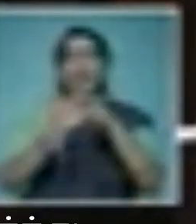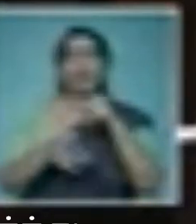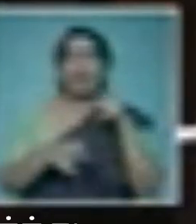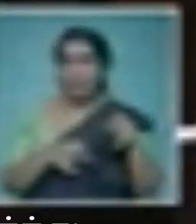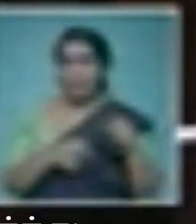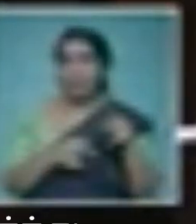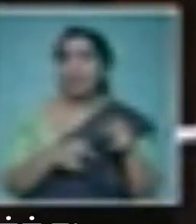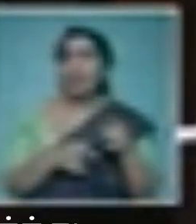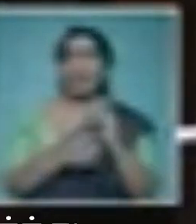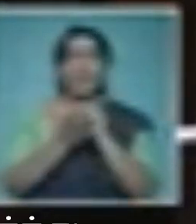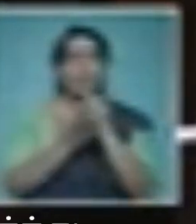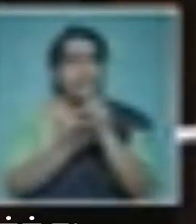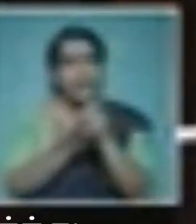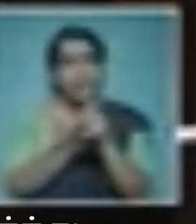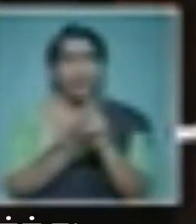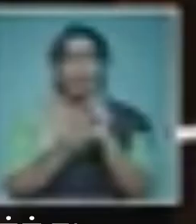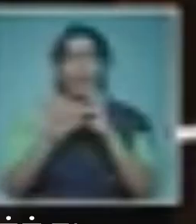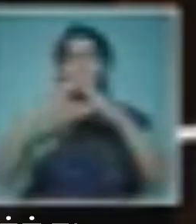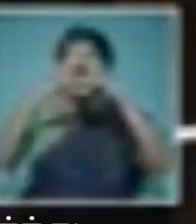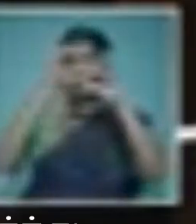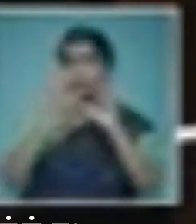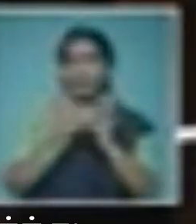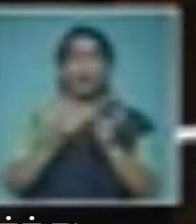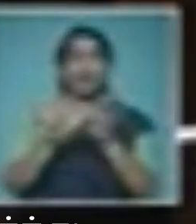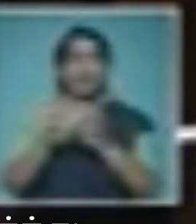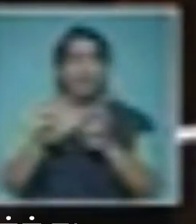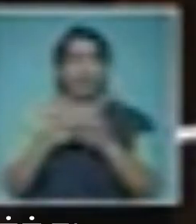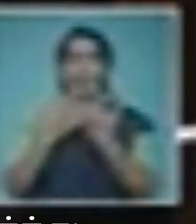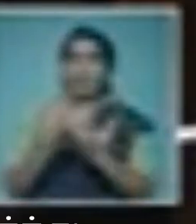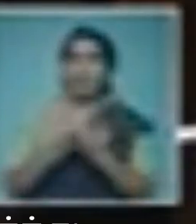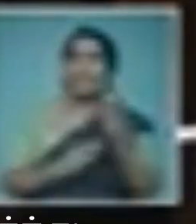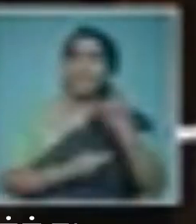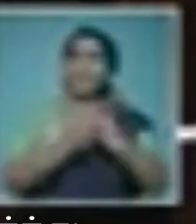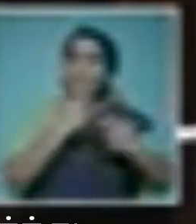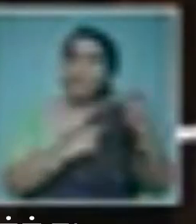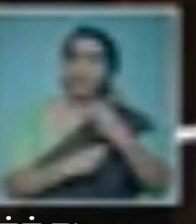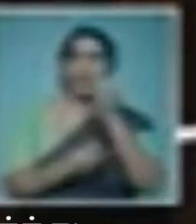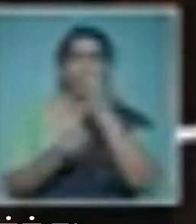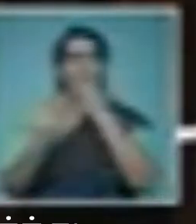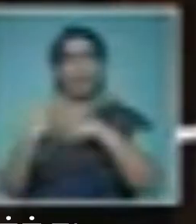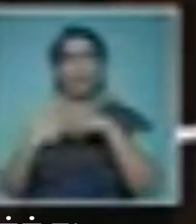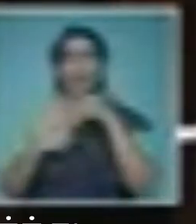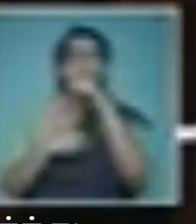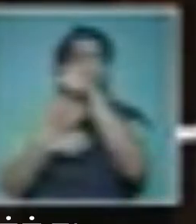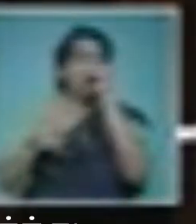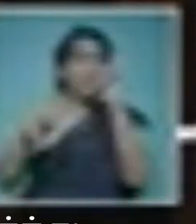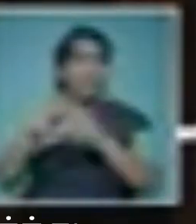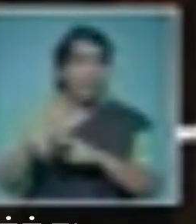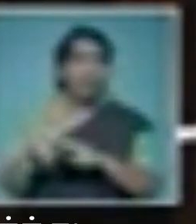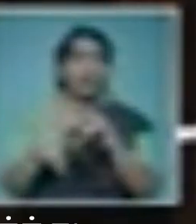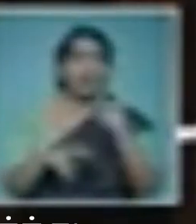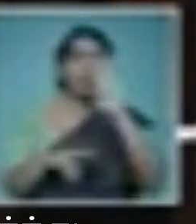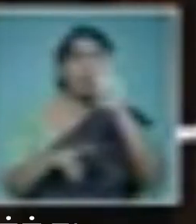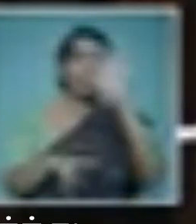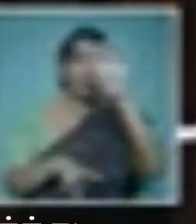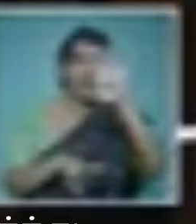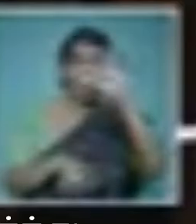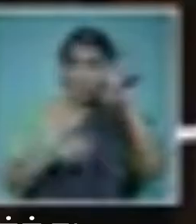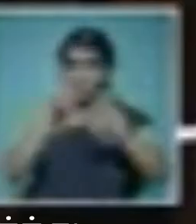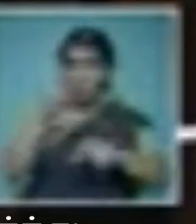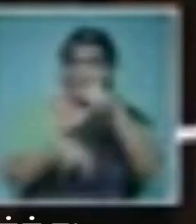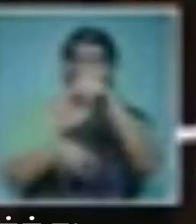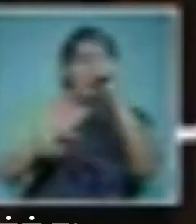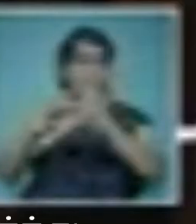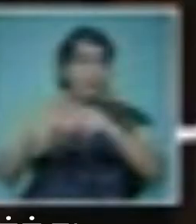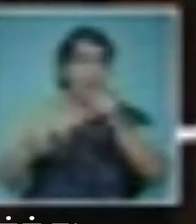තමයි ඉස්සෝ පොකිරිස්සෝ කකුලෝ මේ මිනිස්සු අල්ලලා ඒව විකුණලා තමයි ජීවත් වෙන්නේ මෙයාගේ හිතවත් අයට 45 දෙනෙක්ට මෙයාගේ